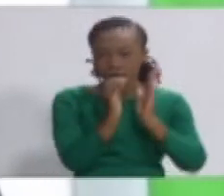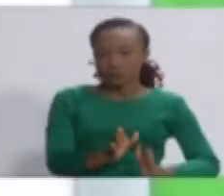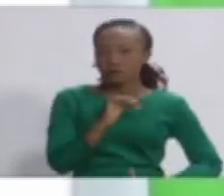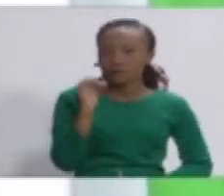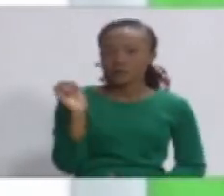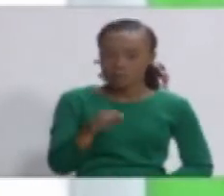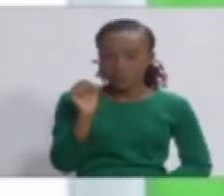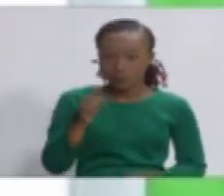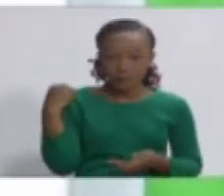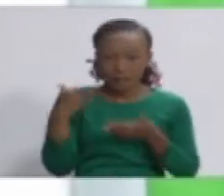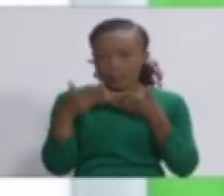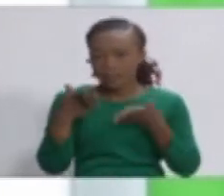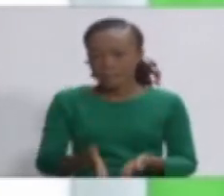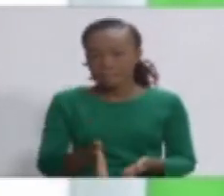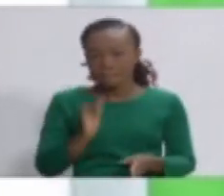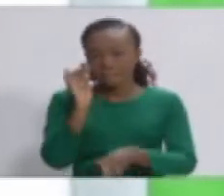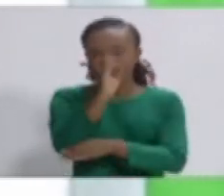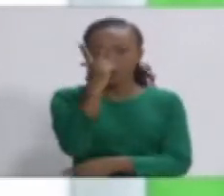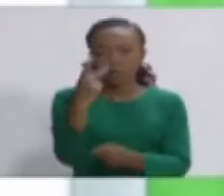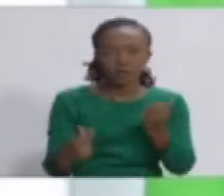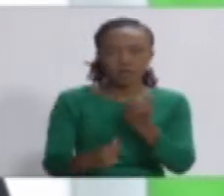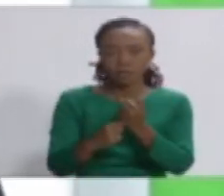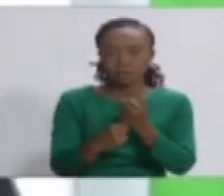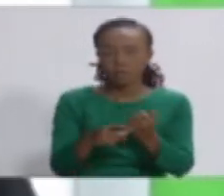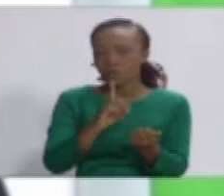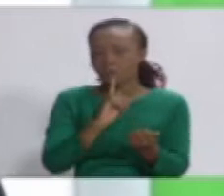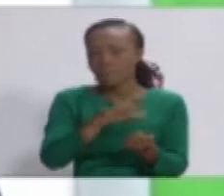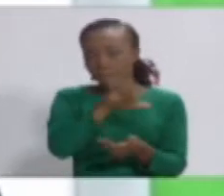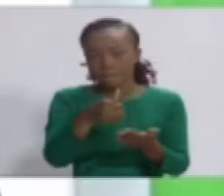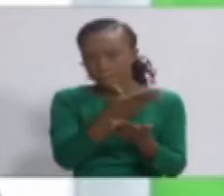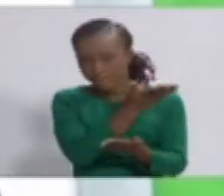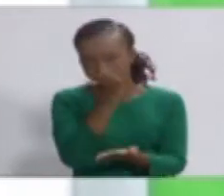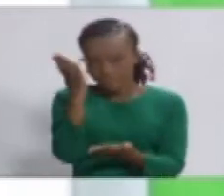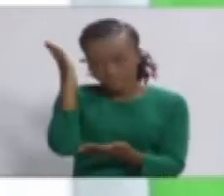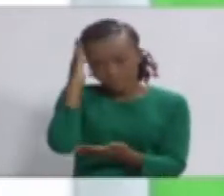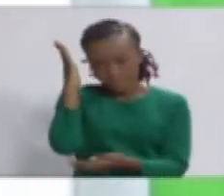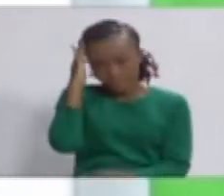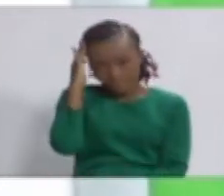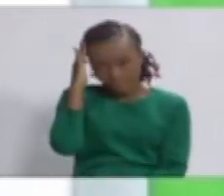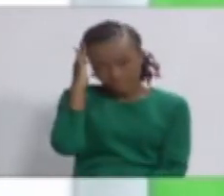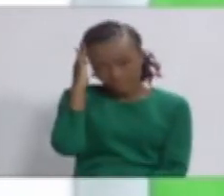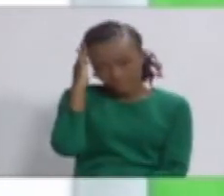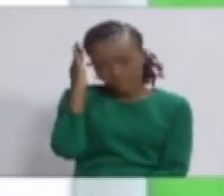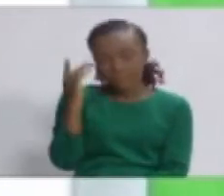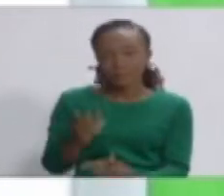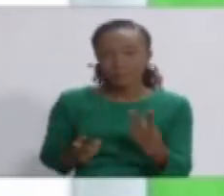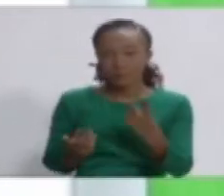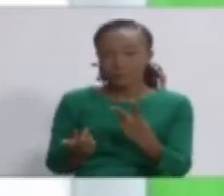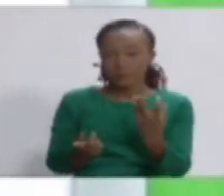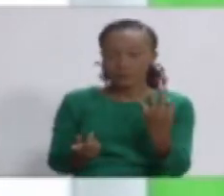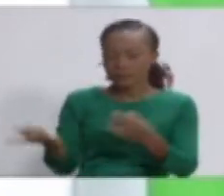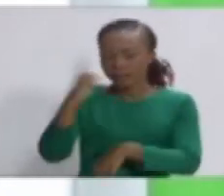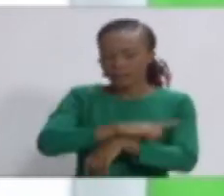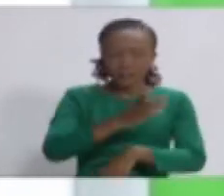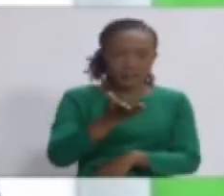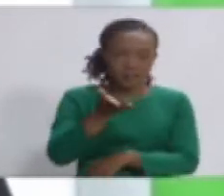position as of now to propose the two names. I am sure you all know that only 2-3 days ago our